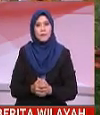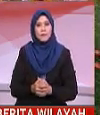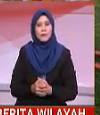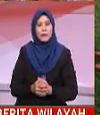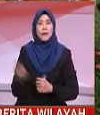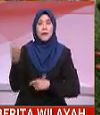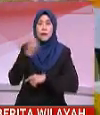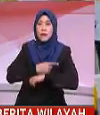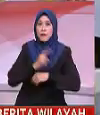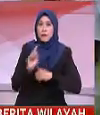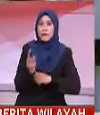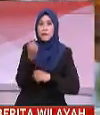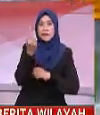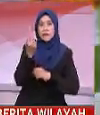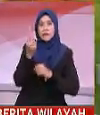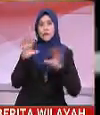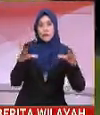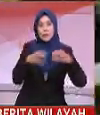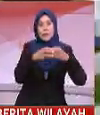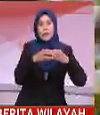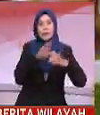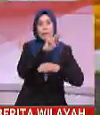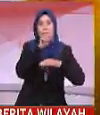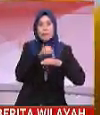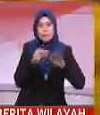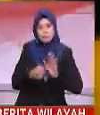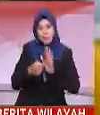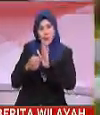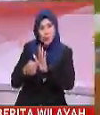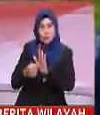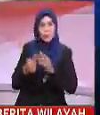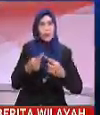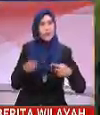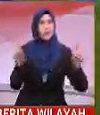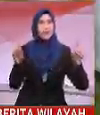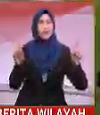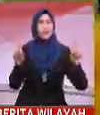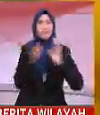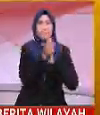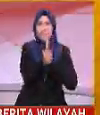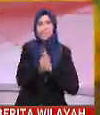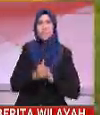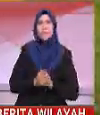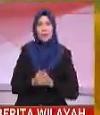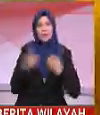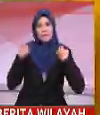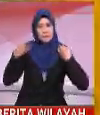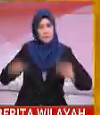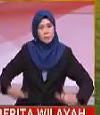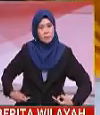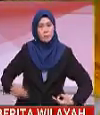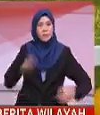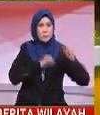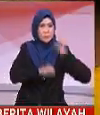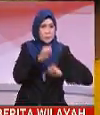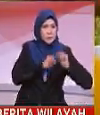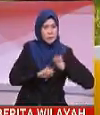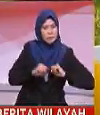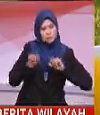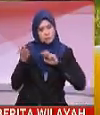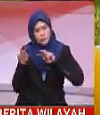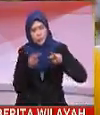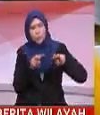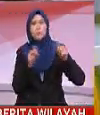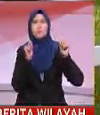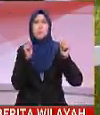Jelasnya hari pertama latihan Lukman bersama skuad kebangsaan mempamerkan perbezaan. Selain aspek fizikal, kelakuan dan bahasa badannya